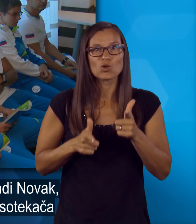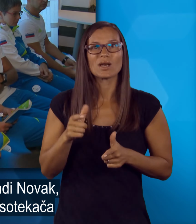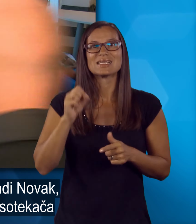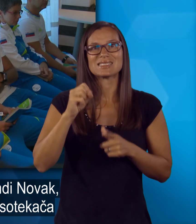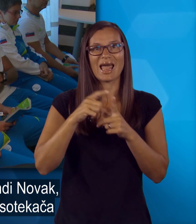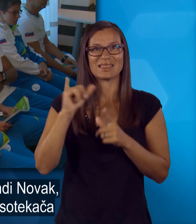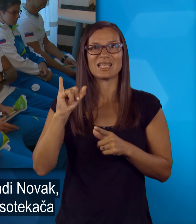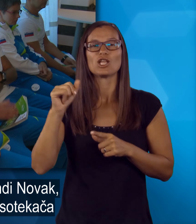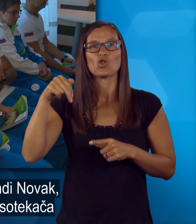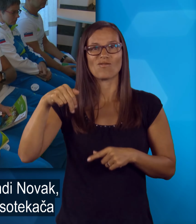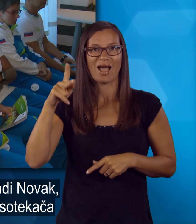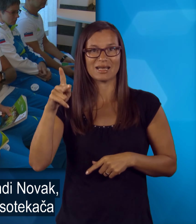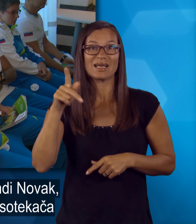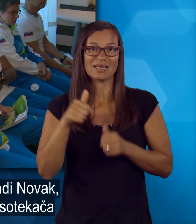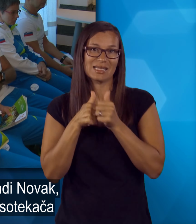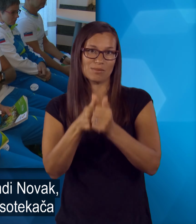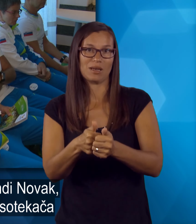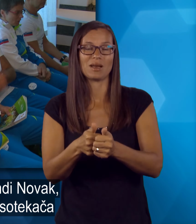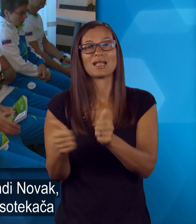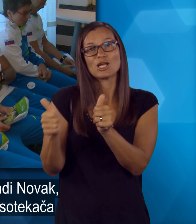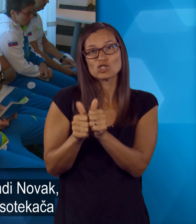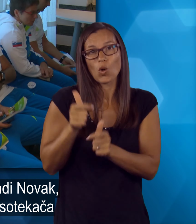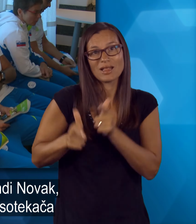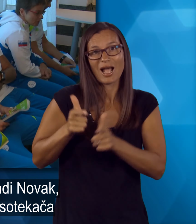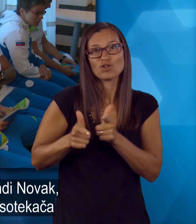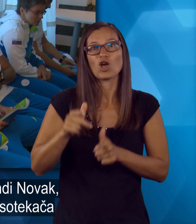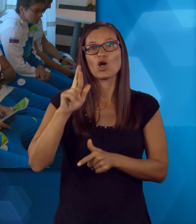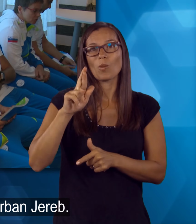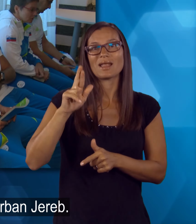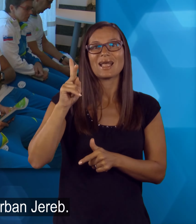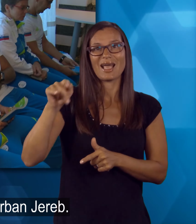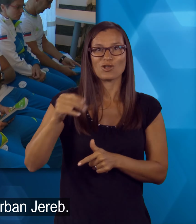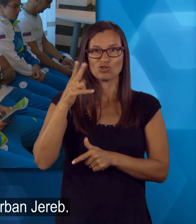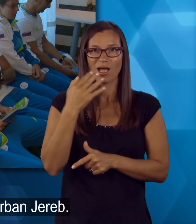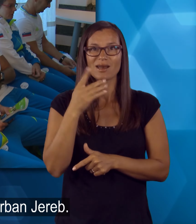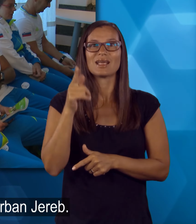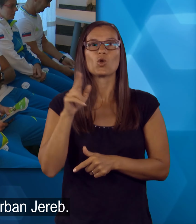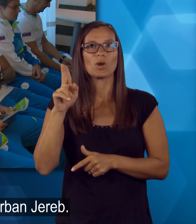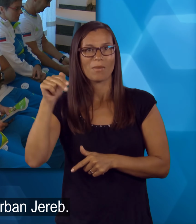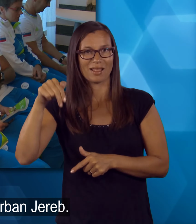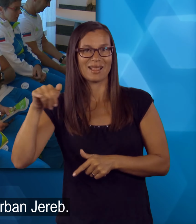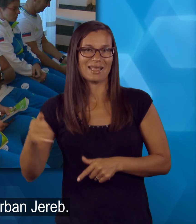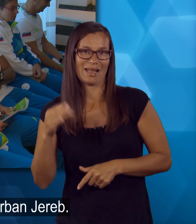spremljata sotekača Roman Kejžar in Urban Jereb. Kaj pa